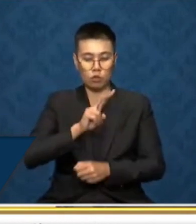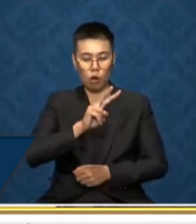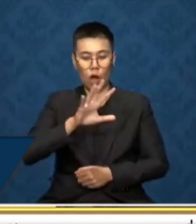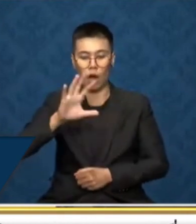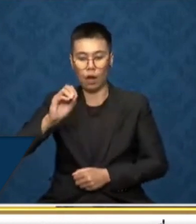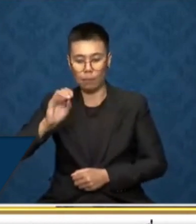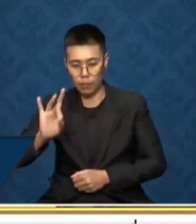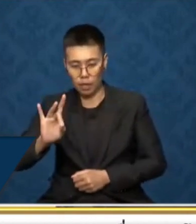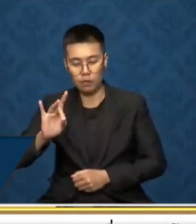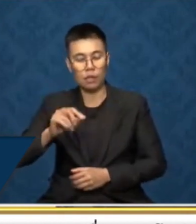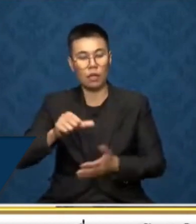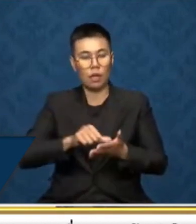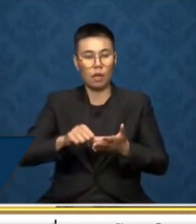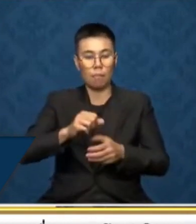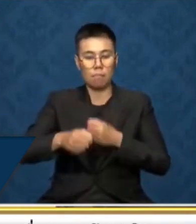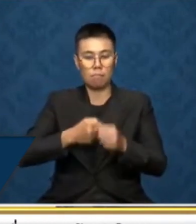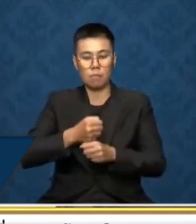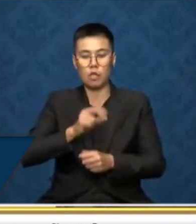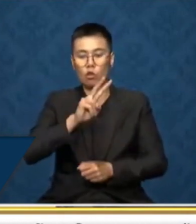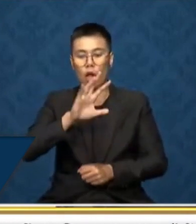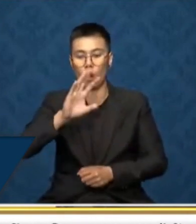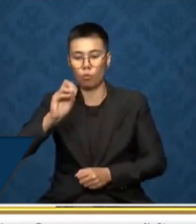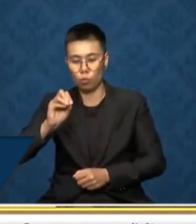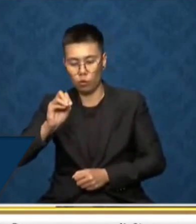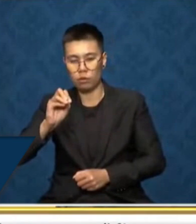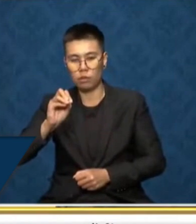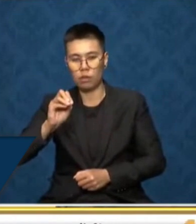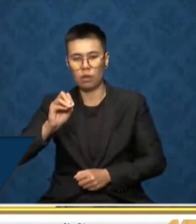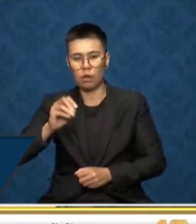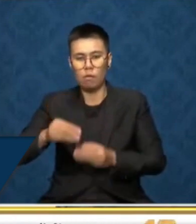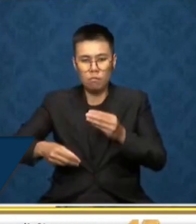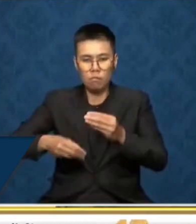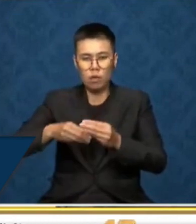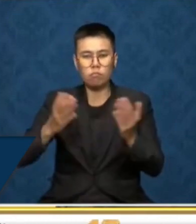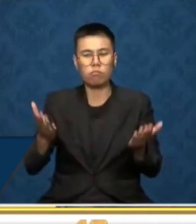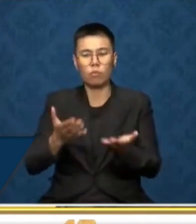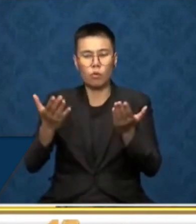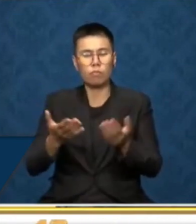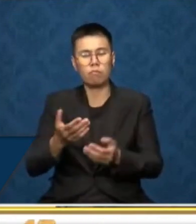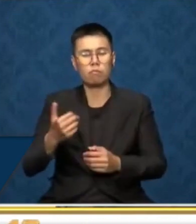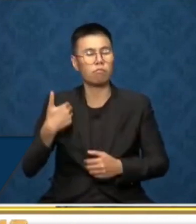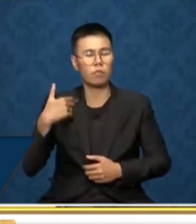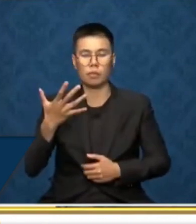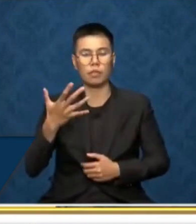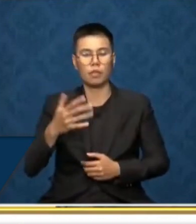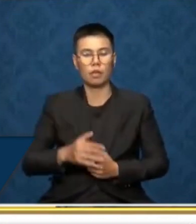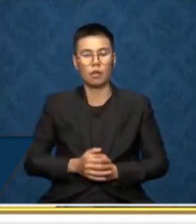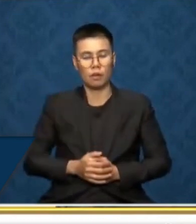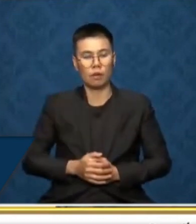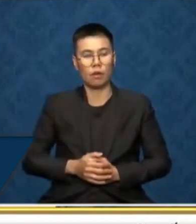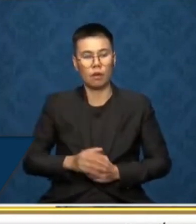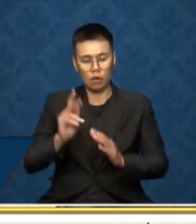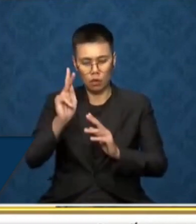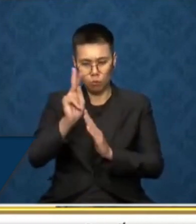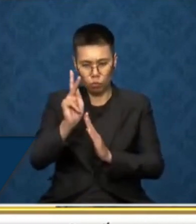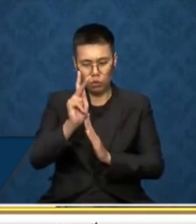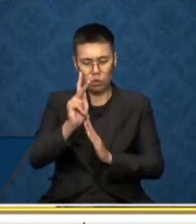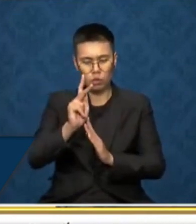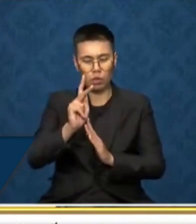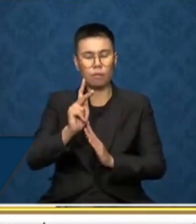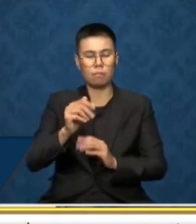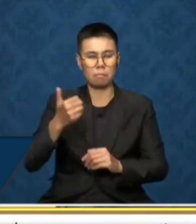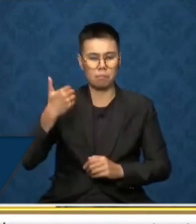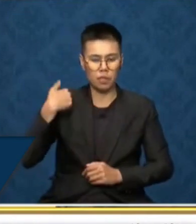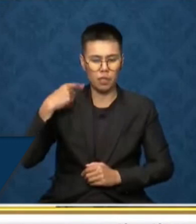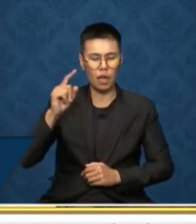การปรับปรุงแก้ไขในปี2560ซึ่งก็ไม่ได้เพิ่มมาตรการในการส่งเสริมอะไรนะครับเพราะว่าที่มาของการกำหนดหลักเกณฑ์ต่างๆเหล่านั้น